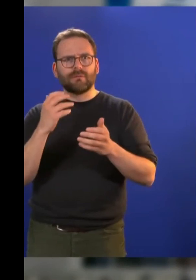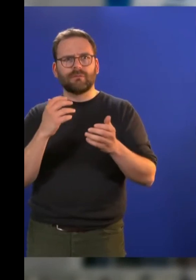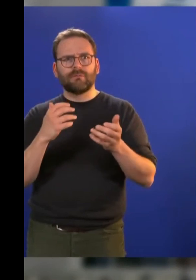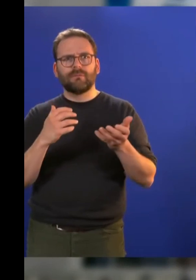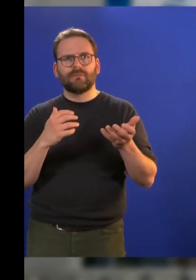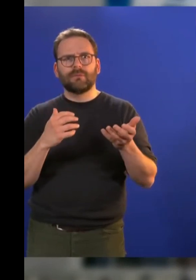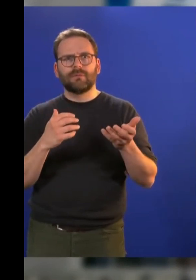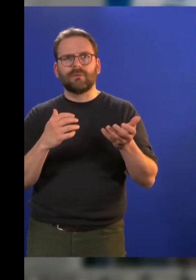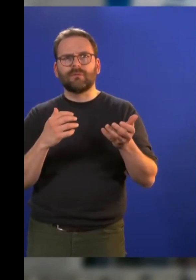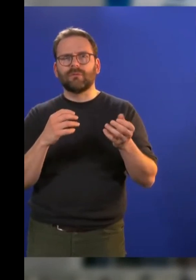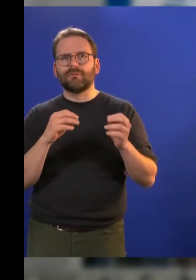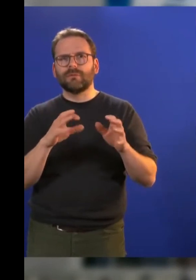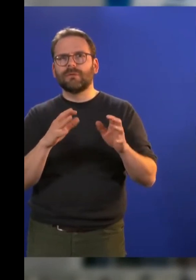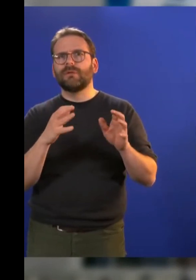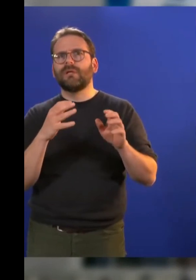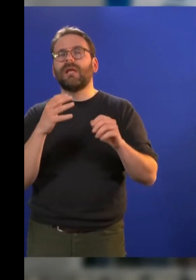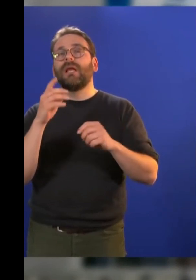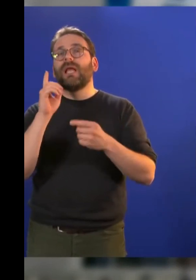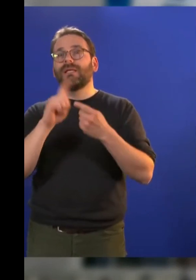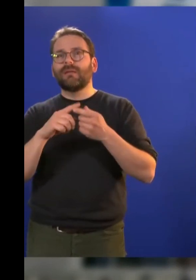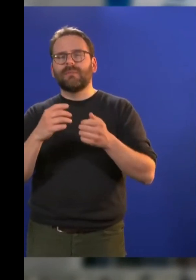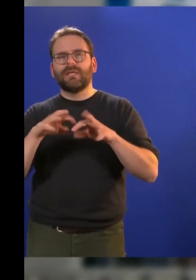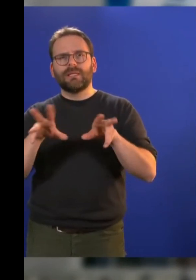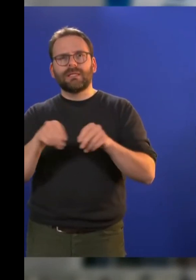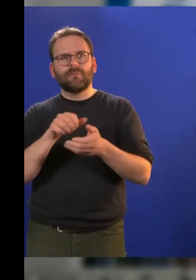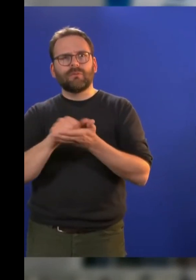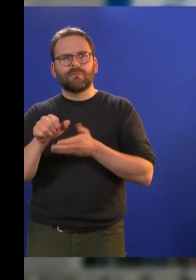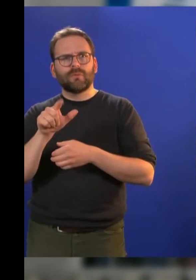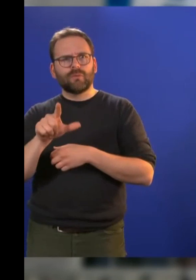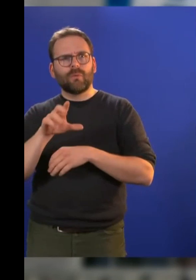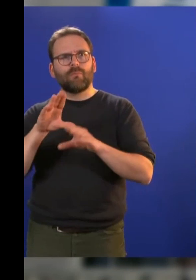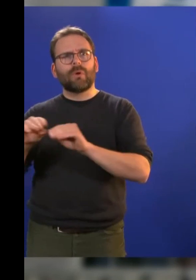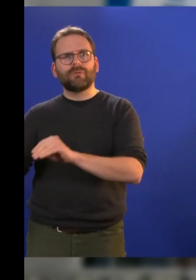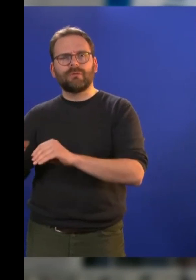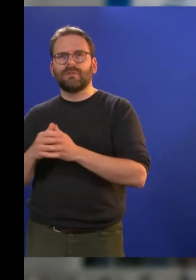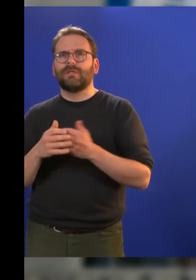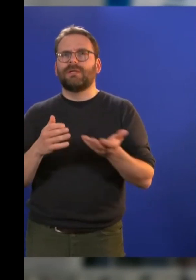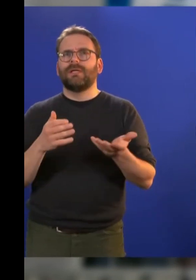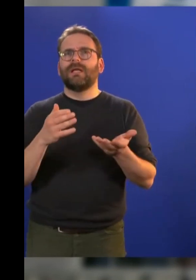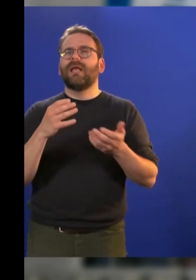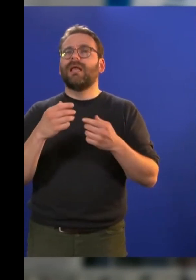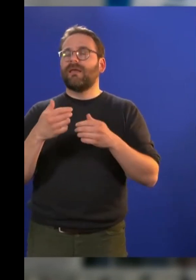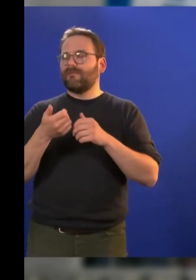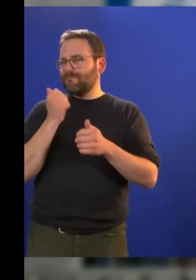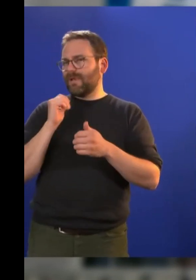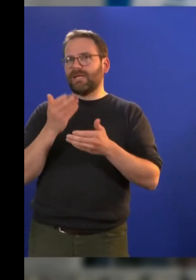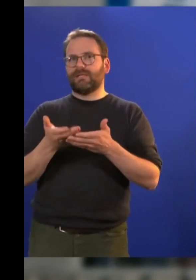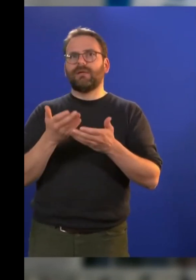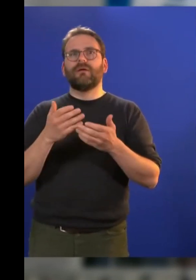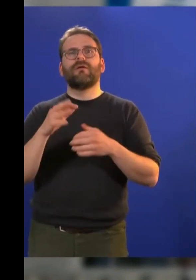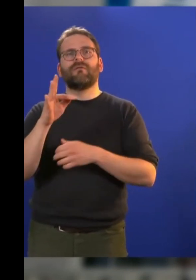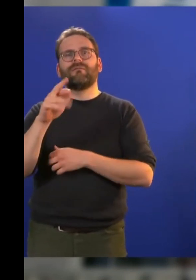peut-être la dernière. En tout cas, l'équipe supprime 2 postes. La veille, nous avons eu le départ du